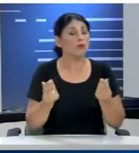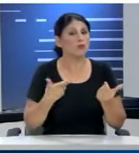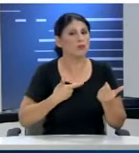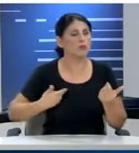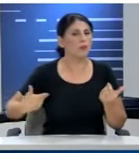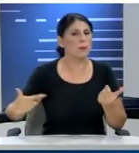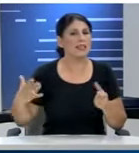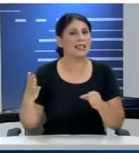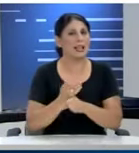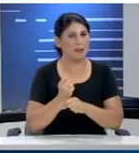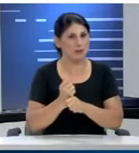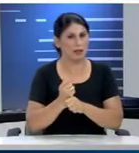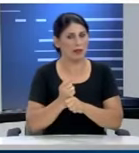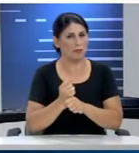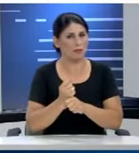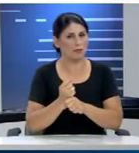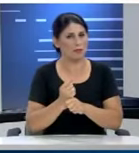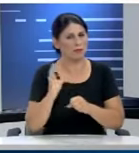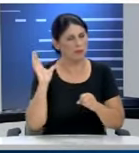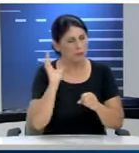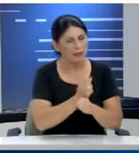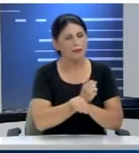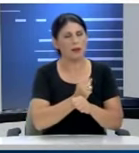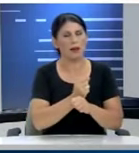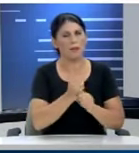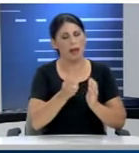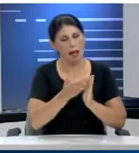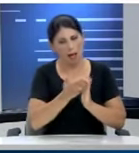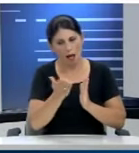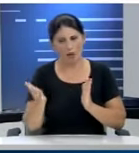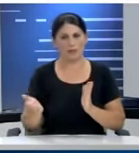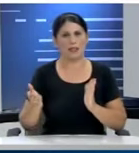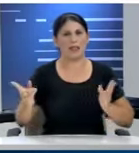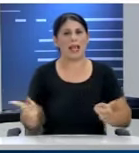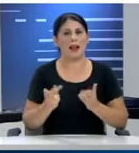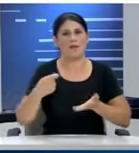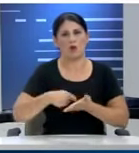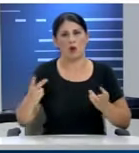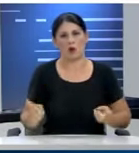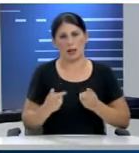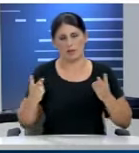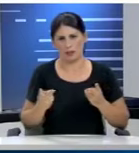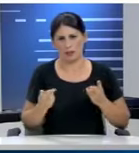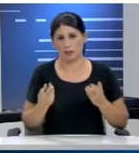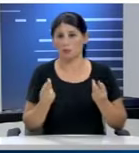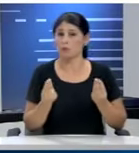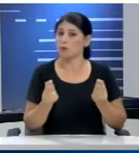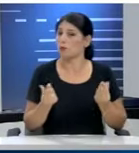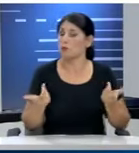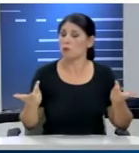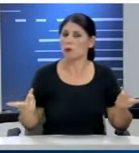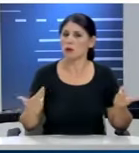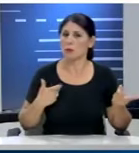καταφέραμε να πετύχουμε αυτές τις ελαφρύνσεις. Το πώς εμείς